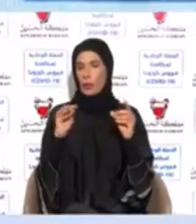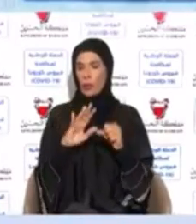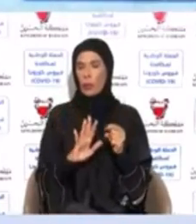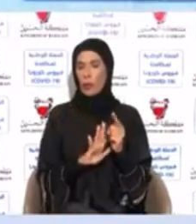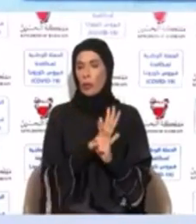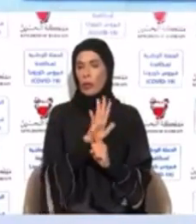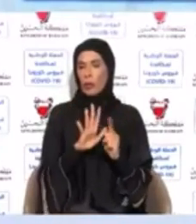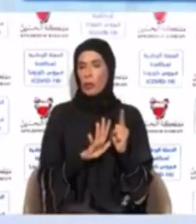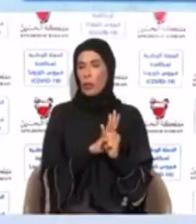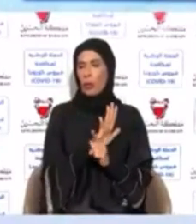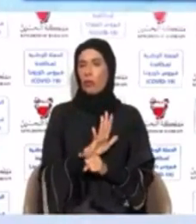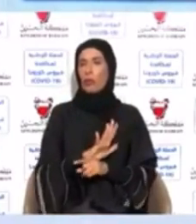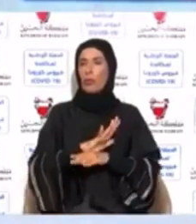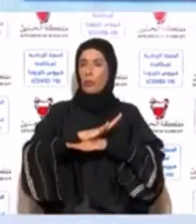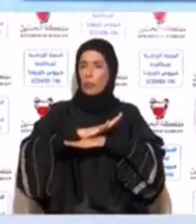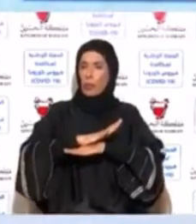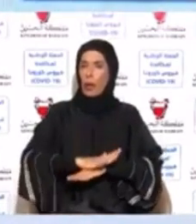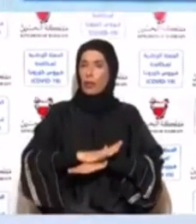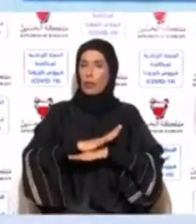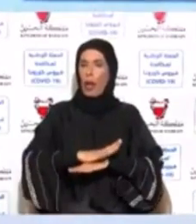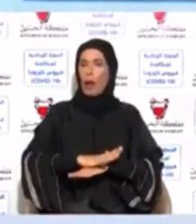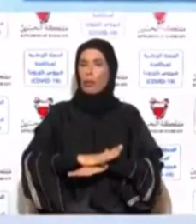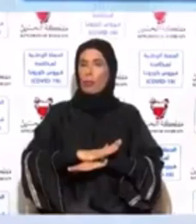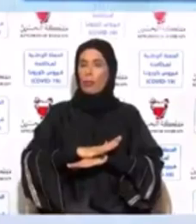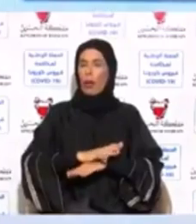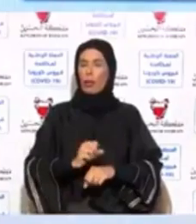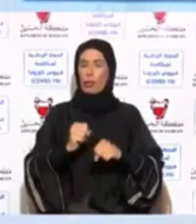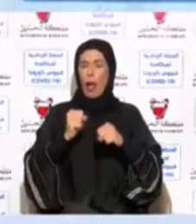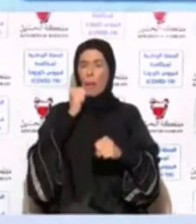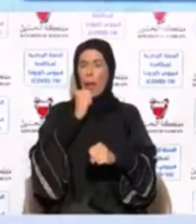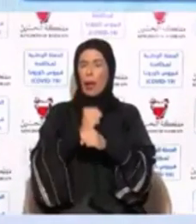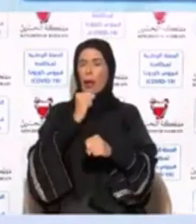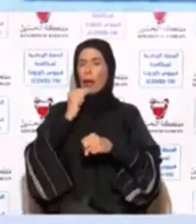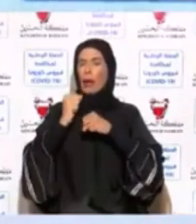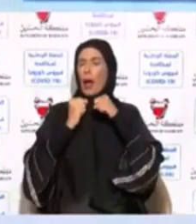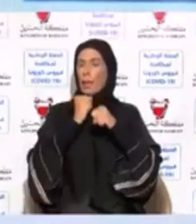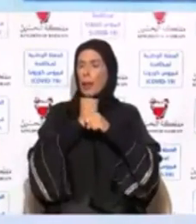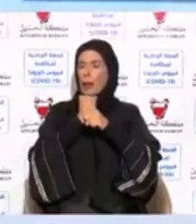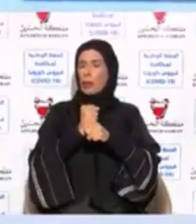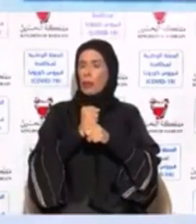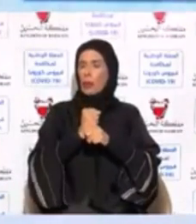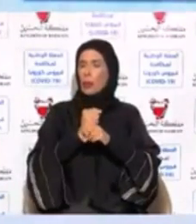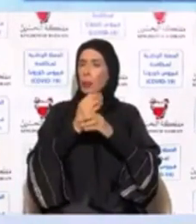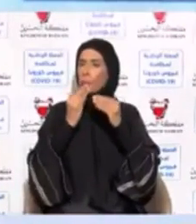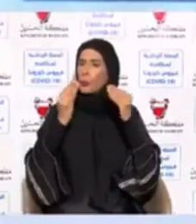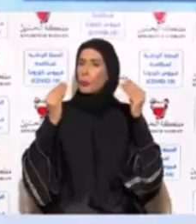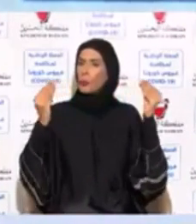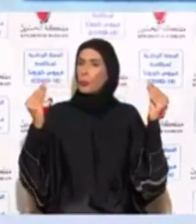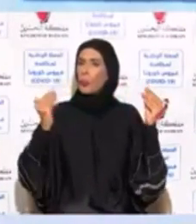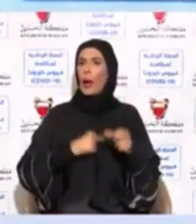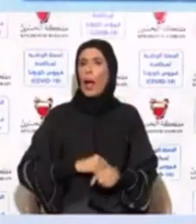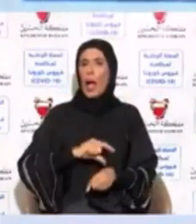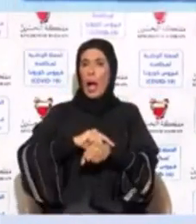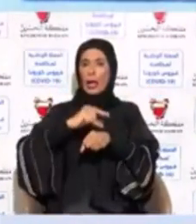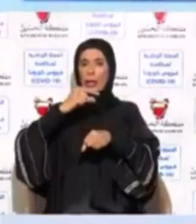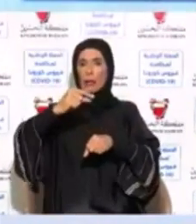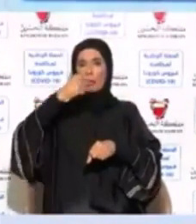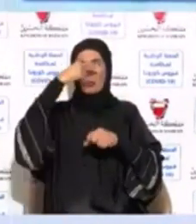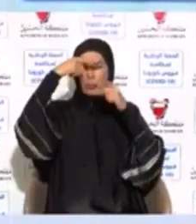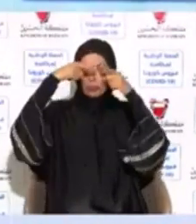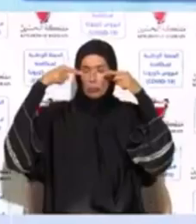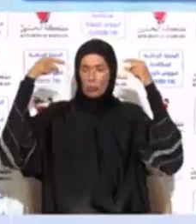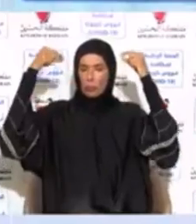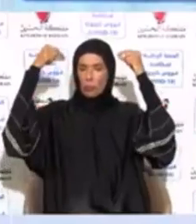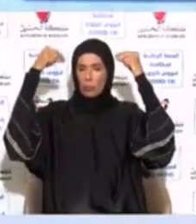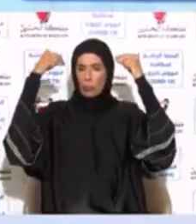تأثير أو ضغط بصير؟ هذا شيء طبيعي طبعًا، شيء طردي، يعني إن كل ما تزيد الحالات عامة بشكل